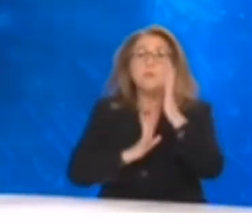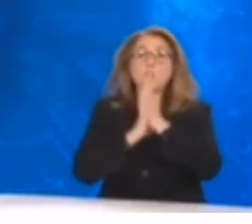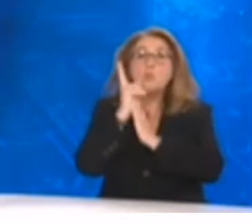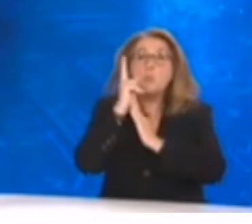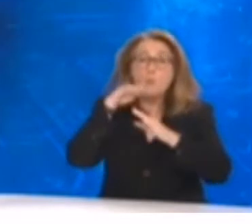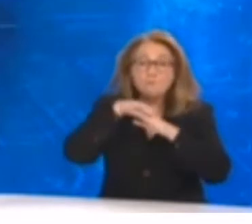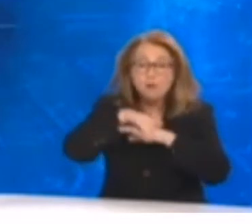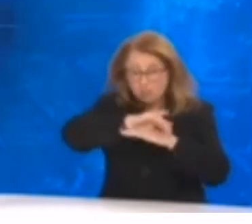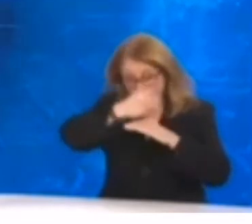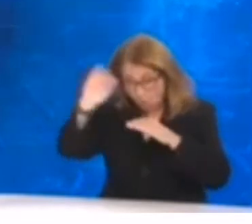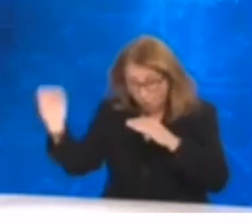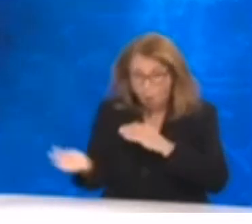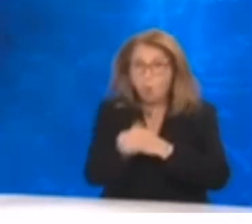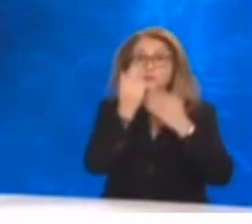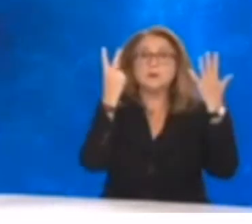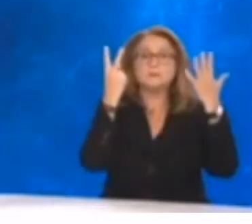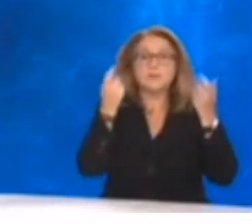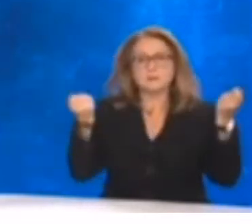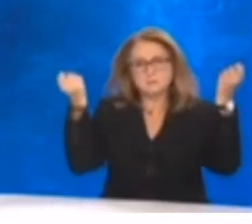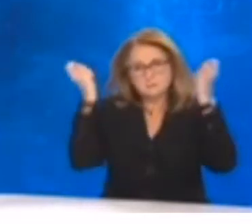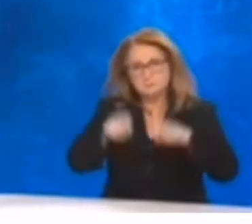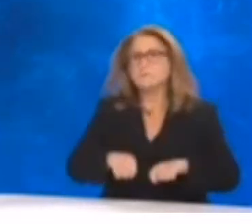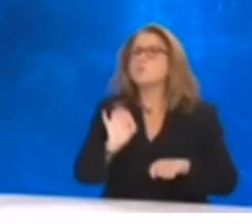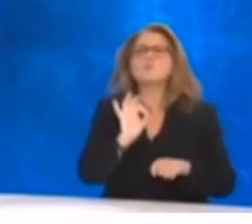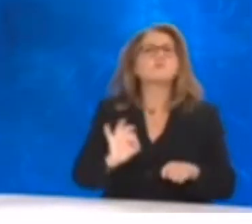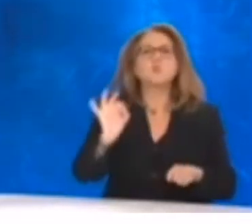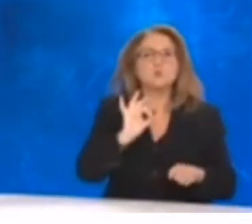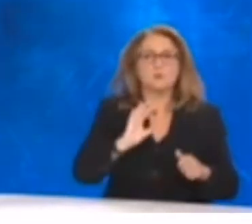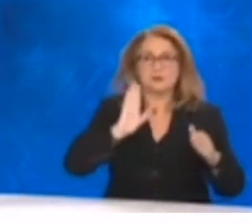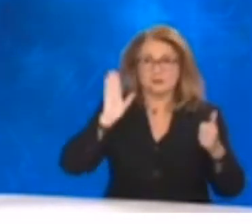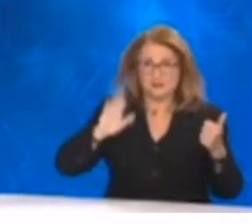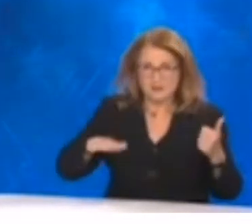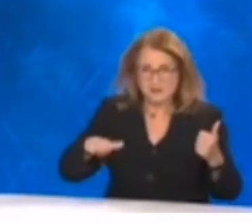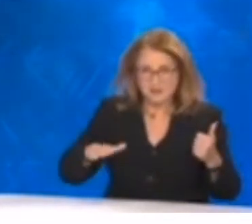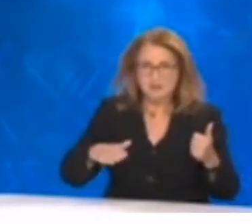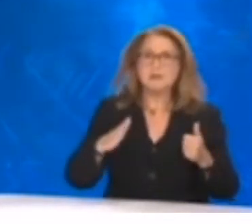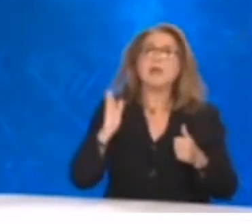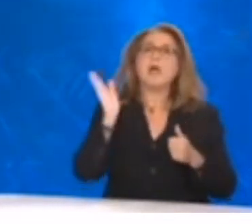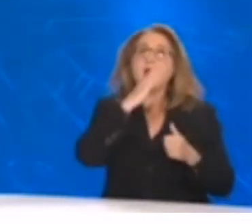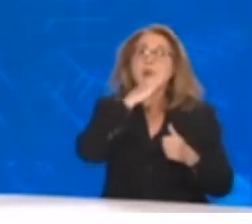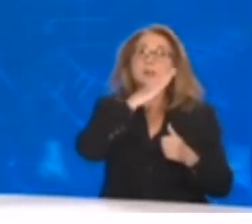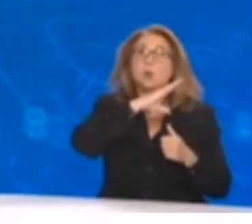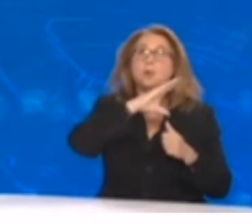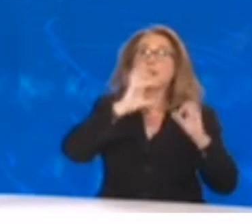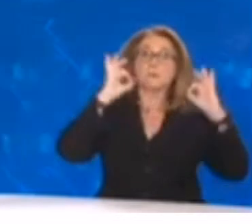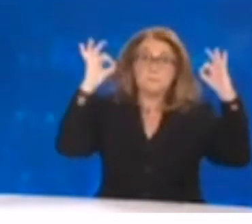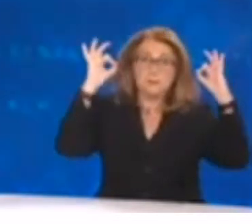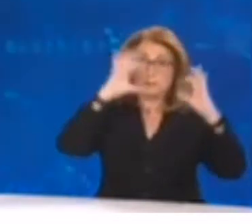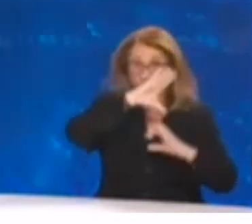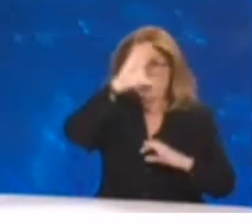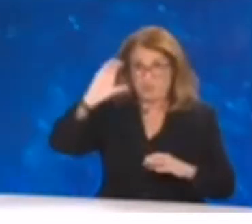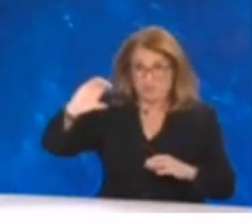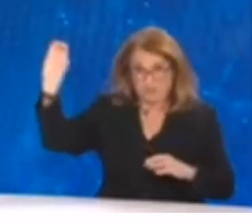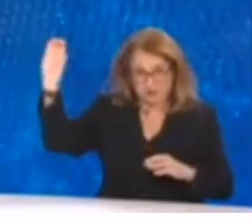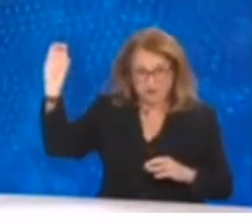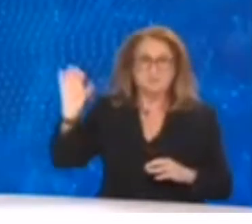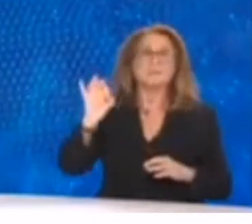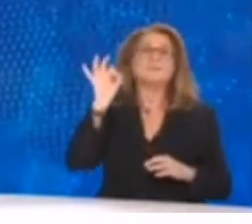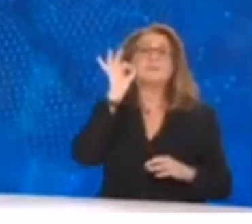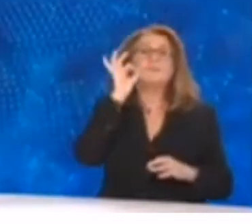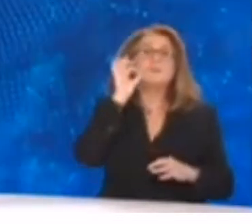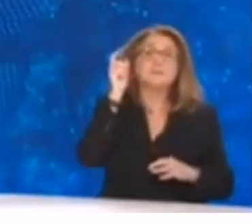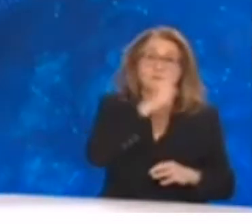7 το πρωί. Στις περιφέρειες Κρήτης και Ανατολικής Μακεδονίας και Θράκης, στις περιφερειακές ενότητες